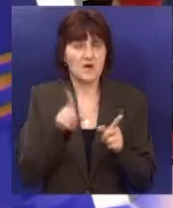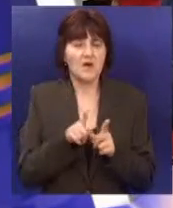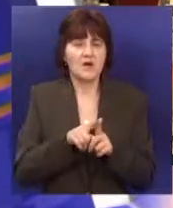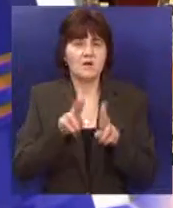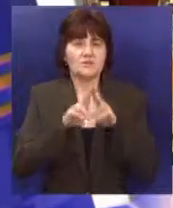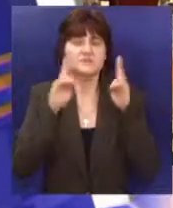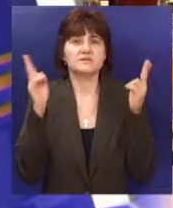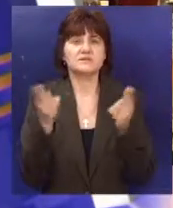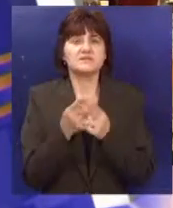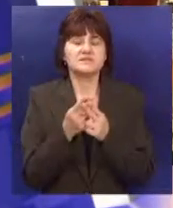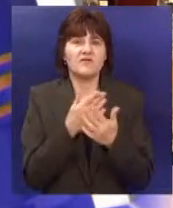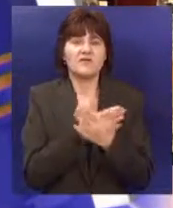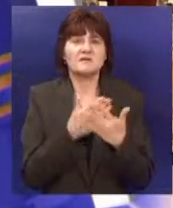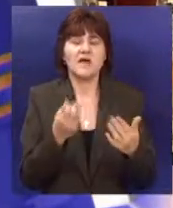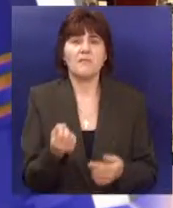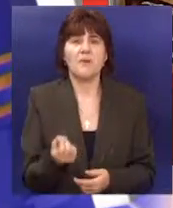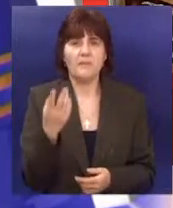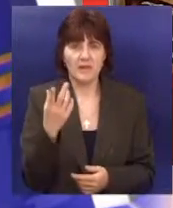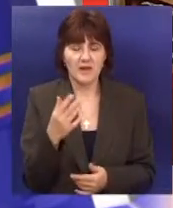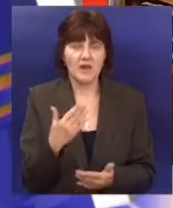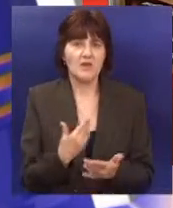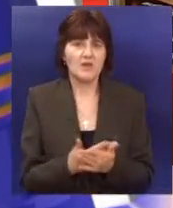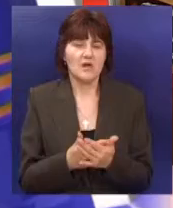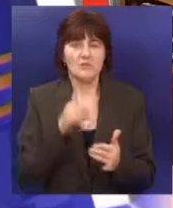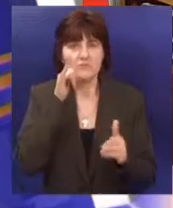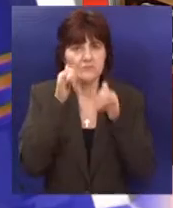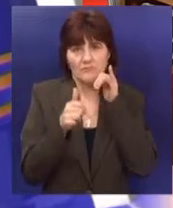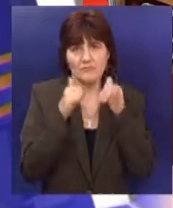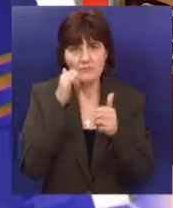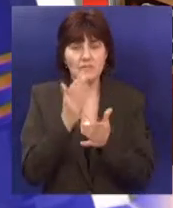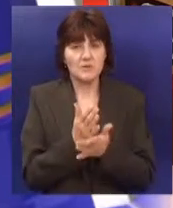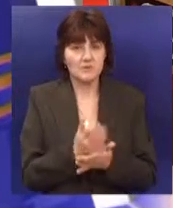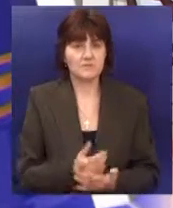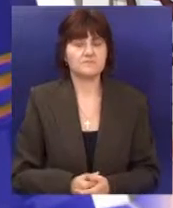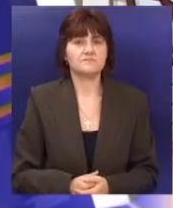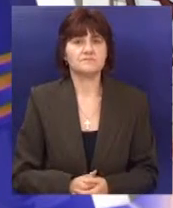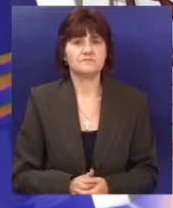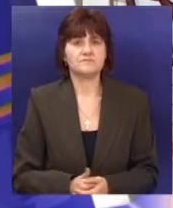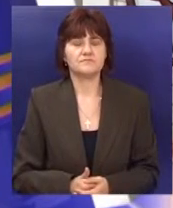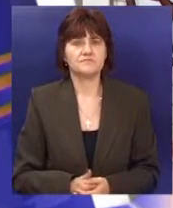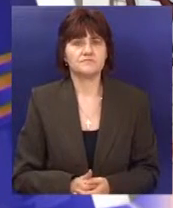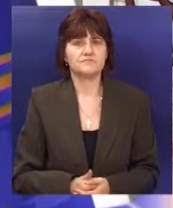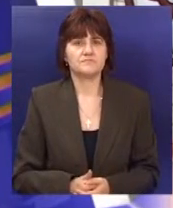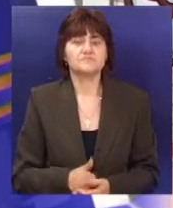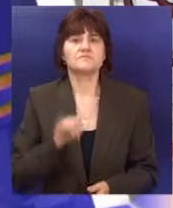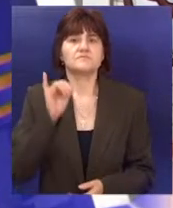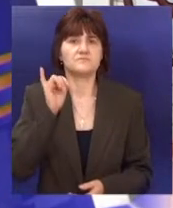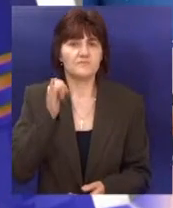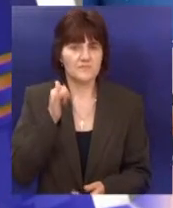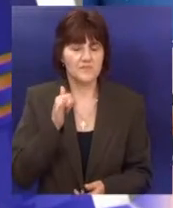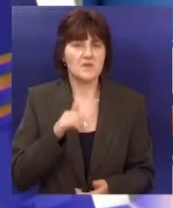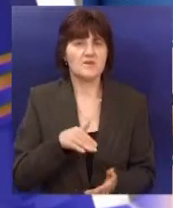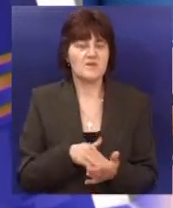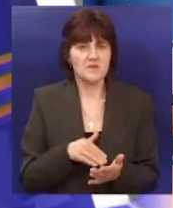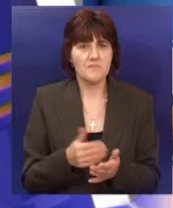i regionalnim sajmom prirode, što organizatorima garantuje još veći broj izlagača koji će tih dana boraviti u Subotici. Potvrdilo